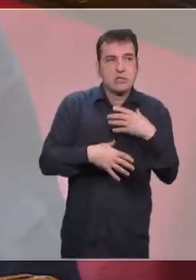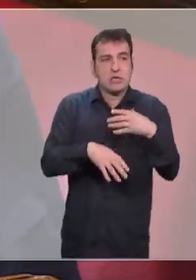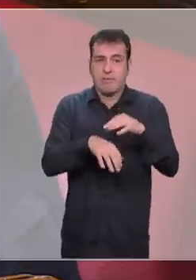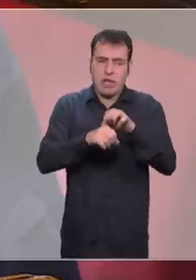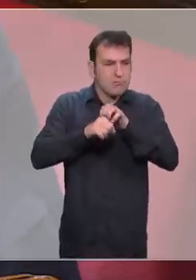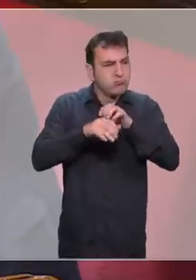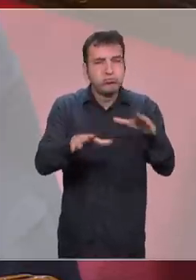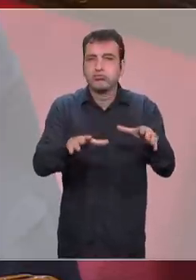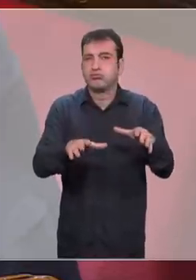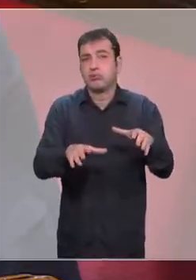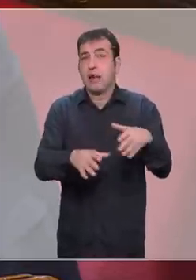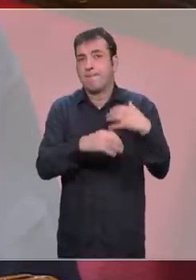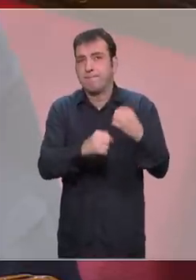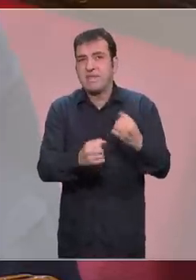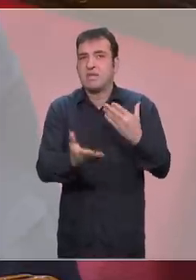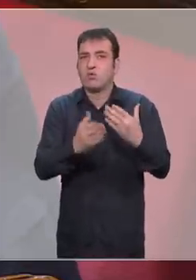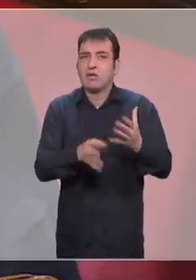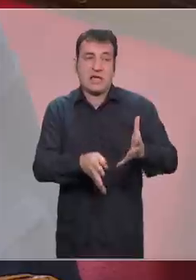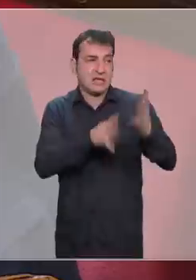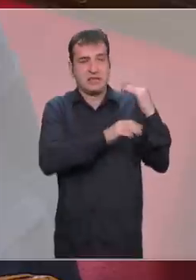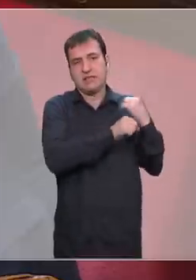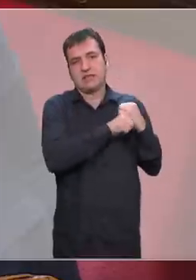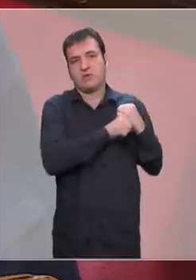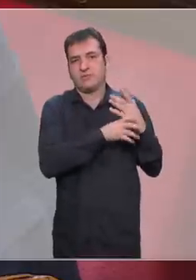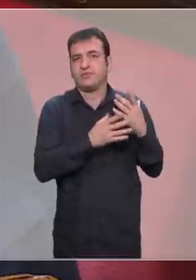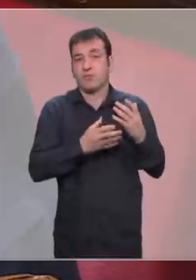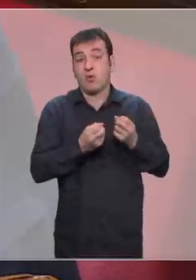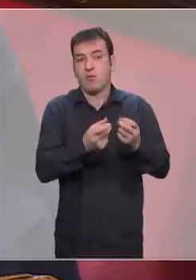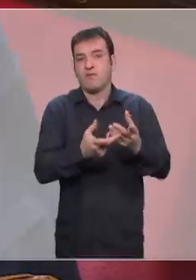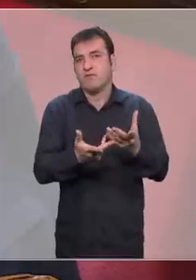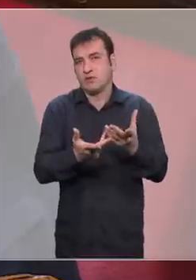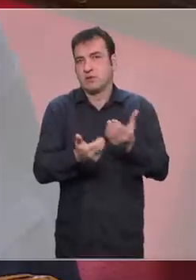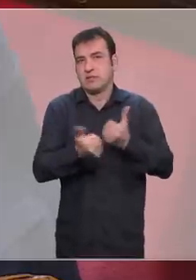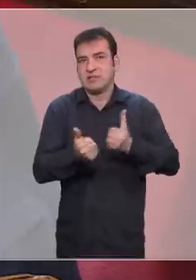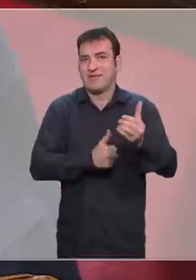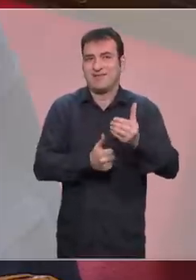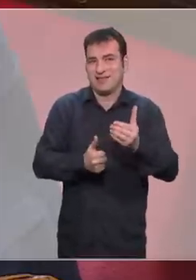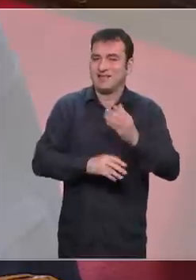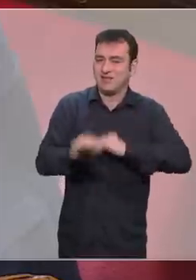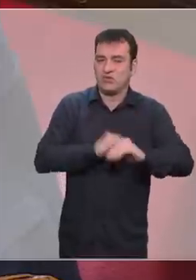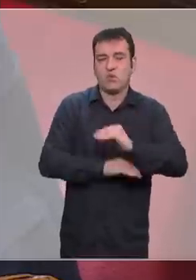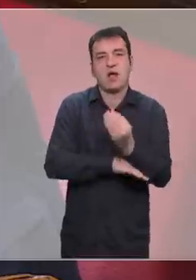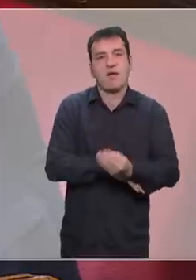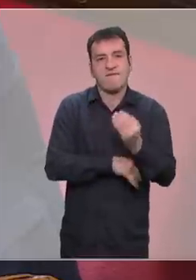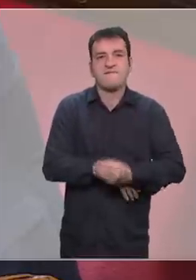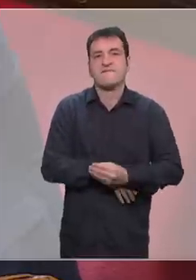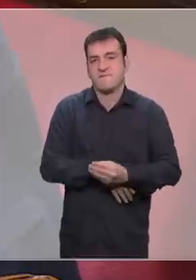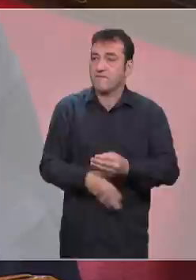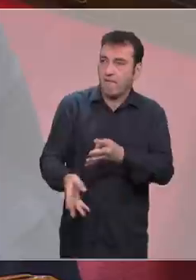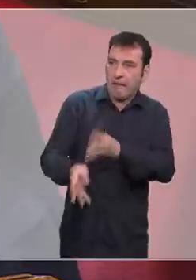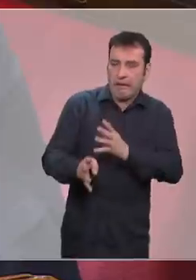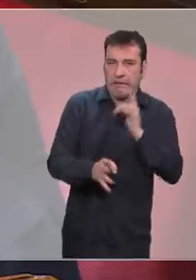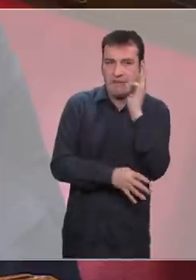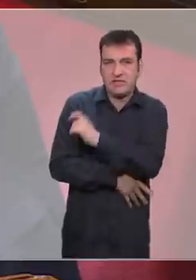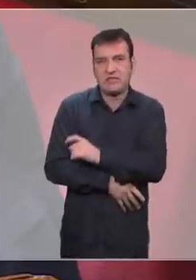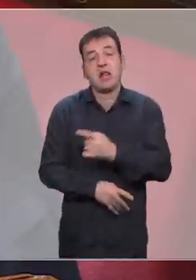des 10 dernières années, qui provoque des tensions, notamment sur nos services pédiatriques. S'ajoute également une épidémie de